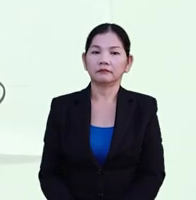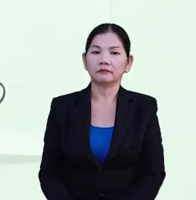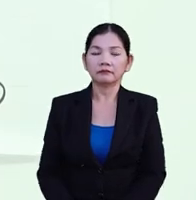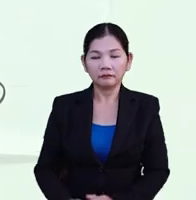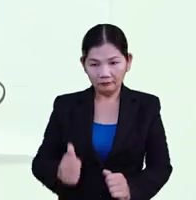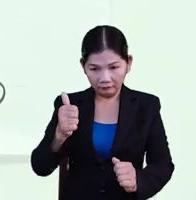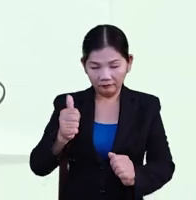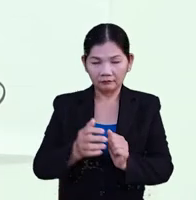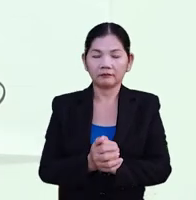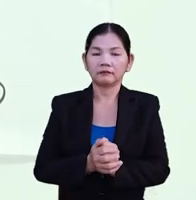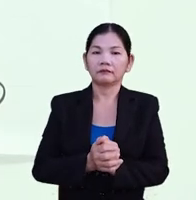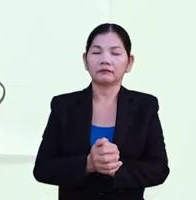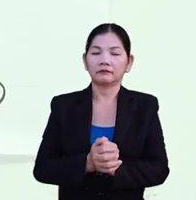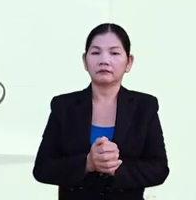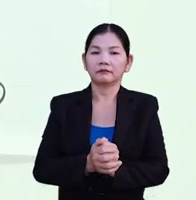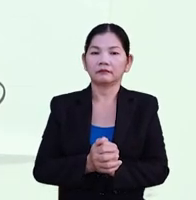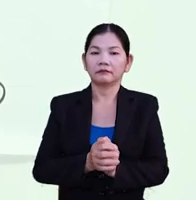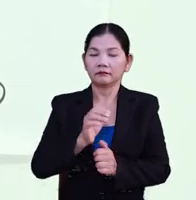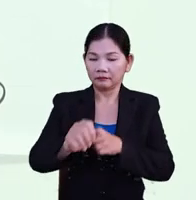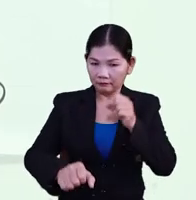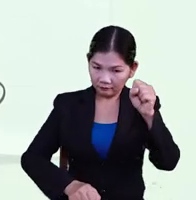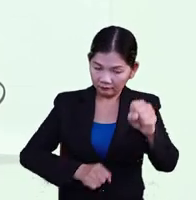ចាគឺជីកនៅ